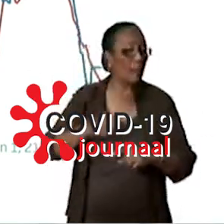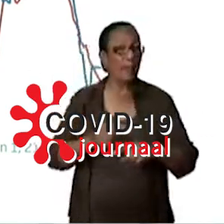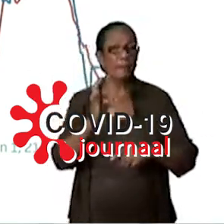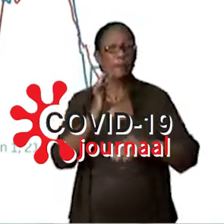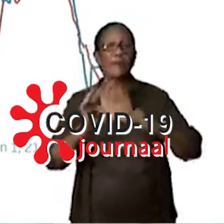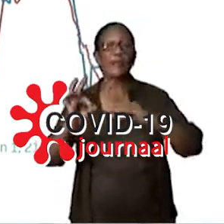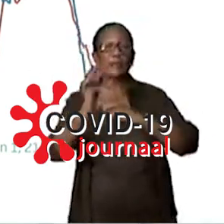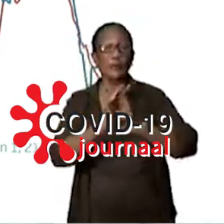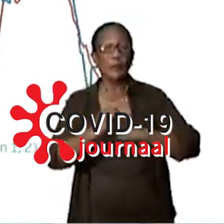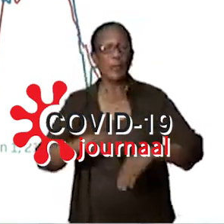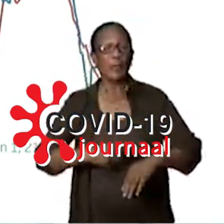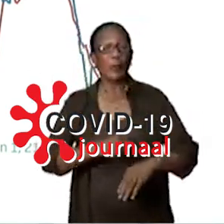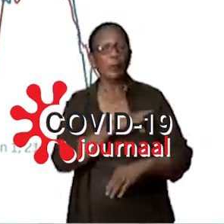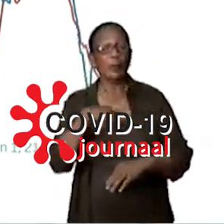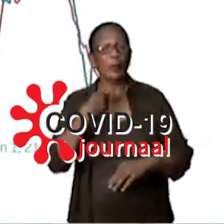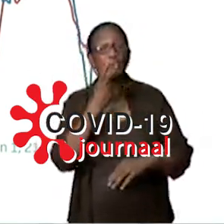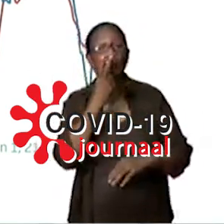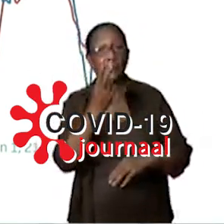zien dat